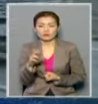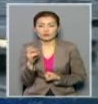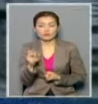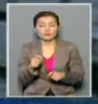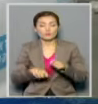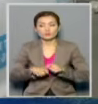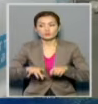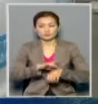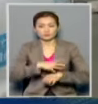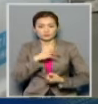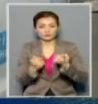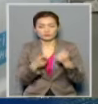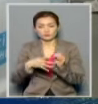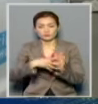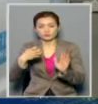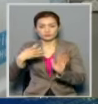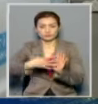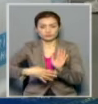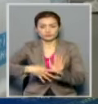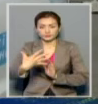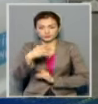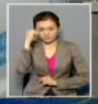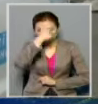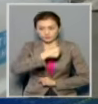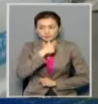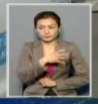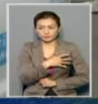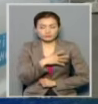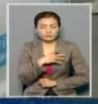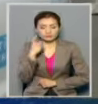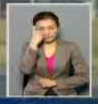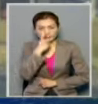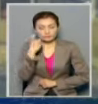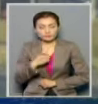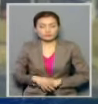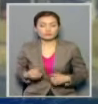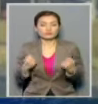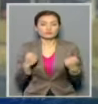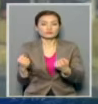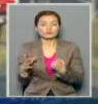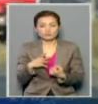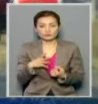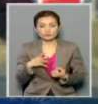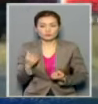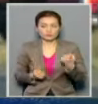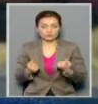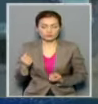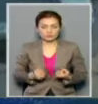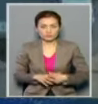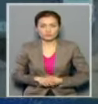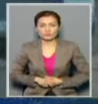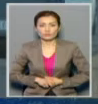проверке установлено, что водитель 1995 года рождения, находясь в состоянии алкогольного опьянения, управлял